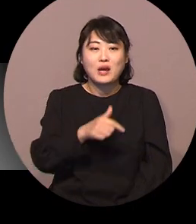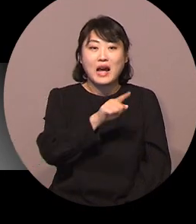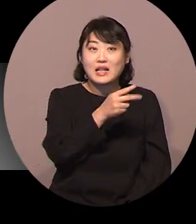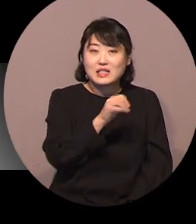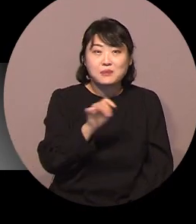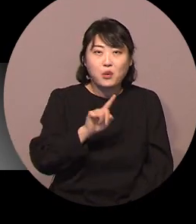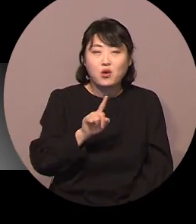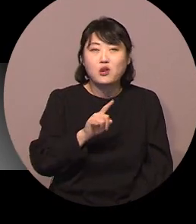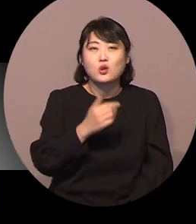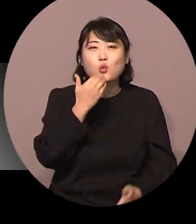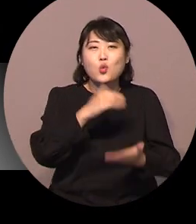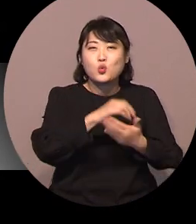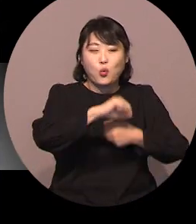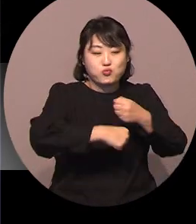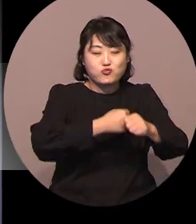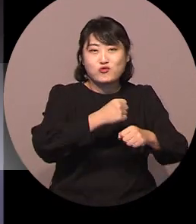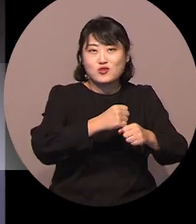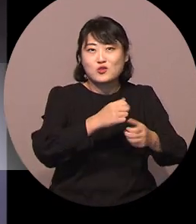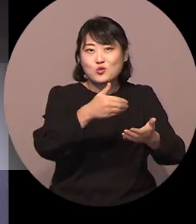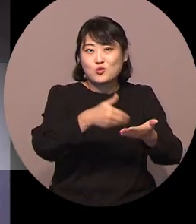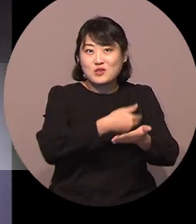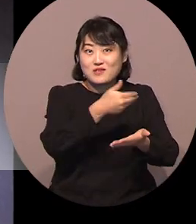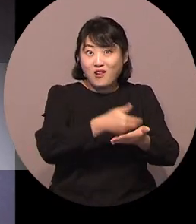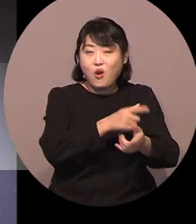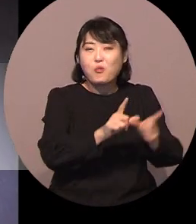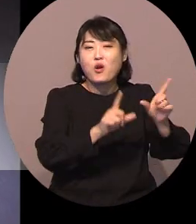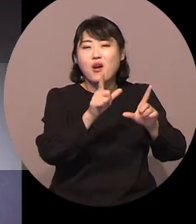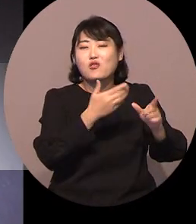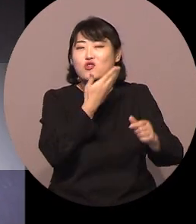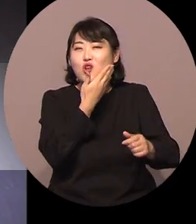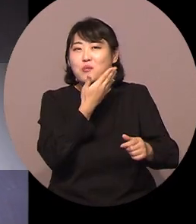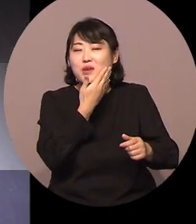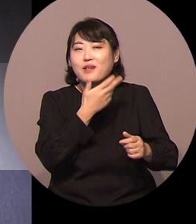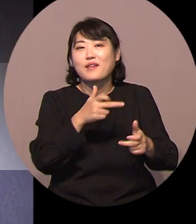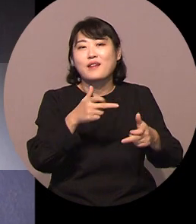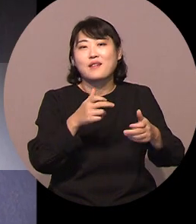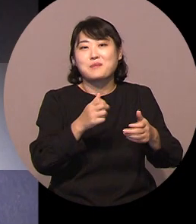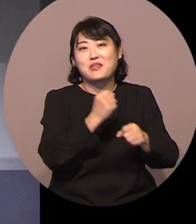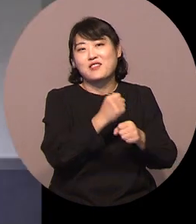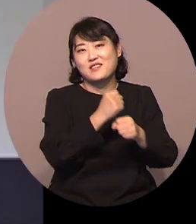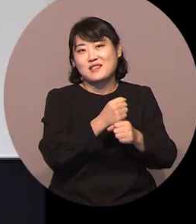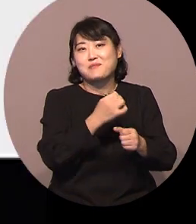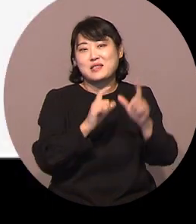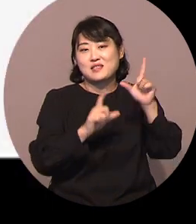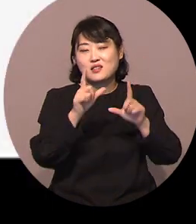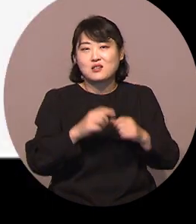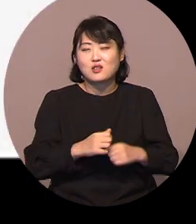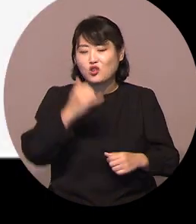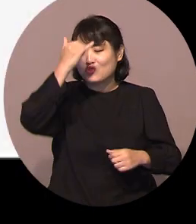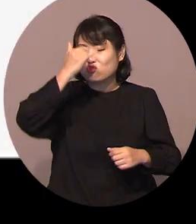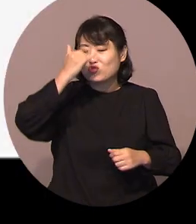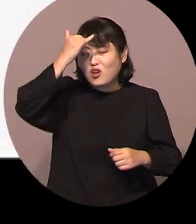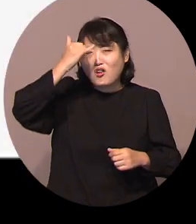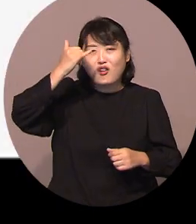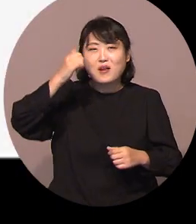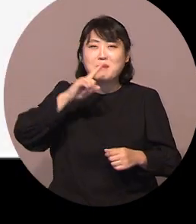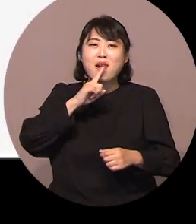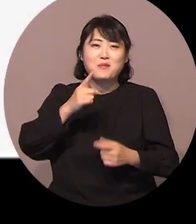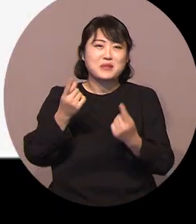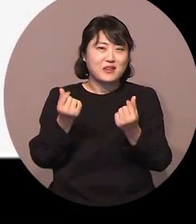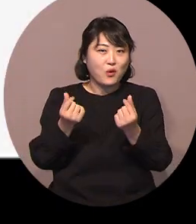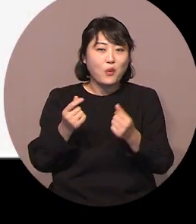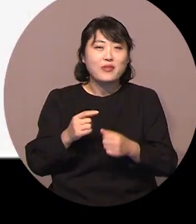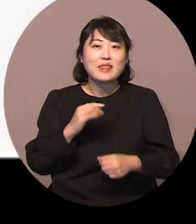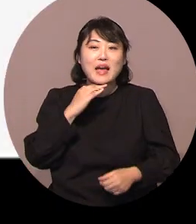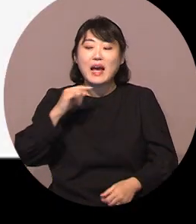보석수 명 묘수를 맞게 캐릭터 했습니다 충청 사투리를 연상케 하 데다 각각